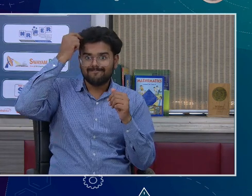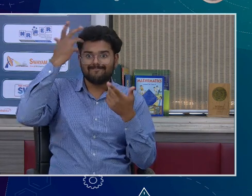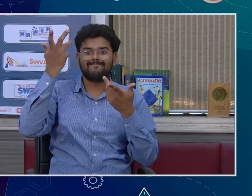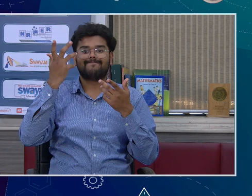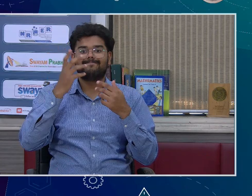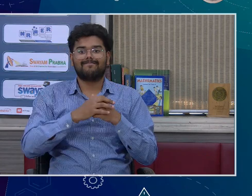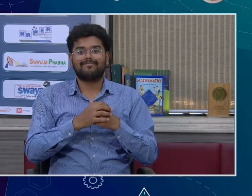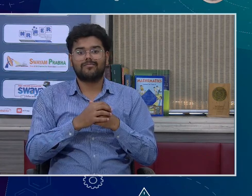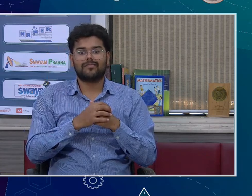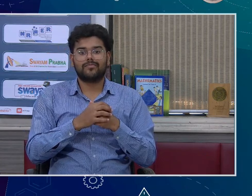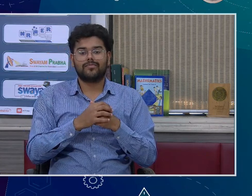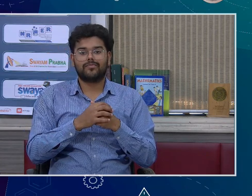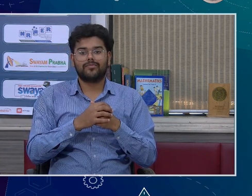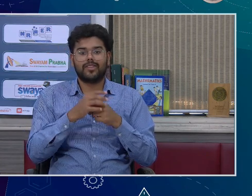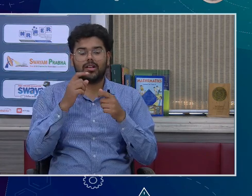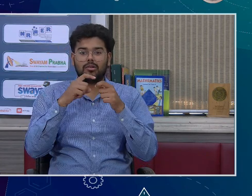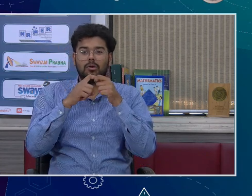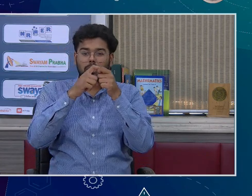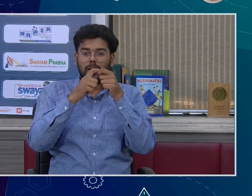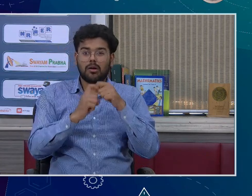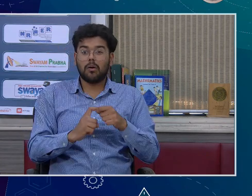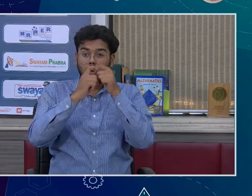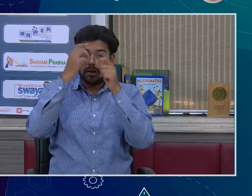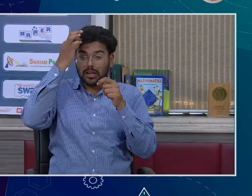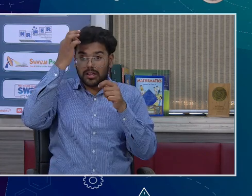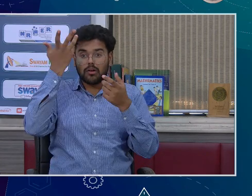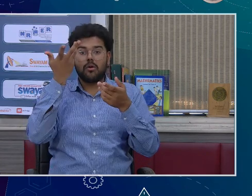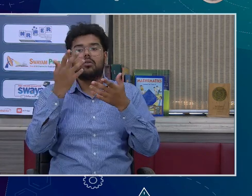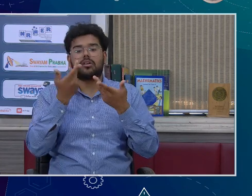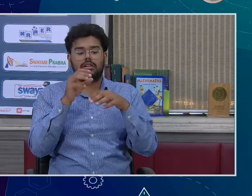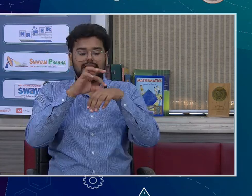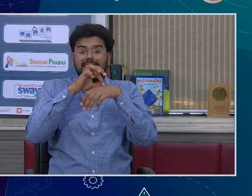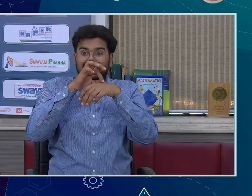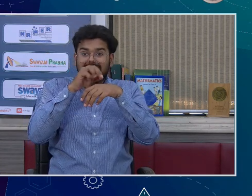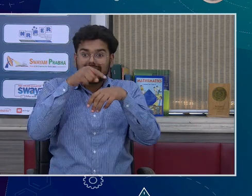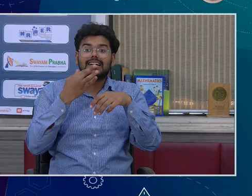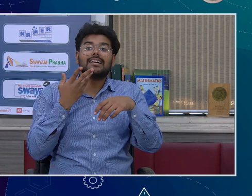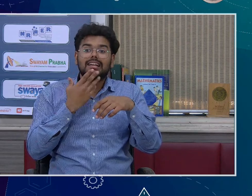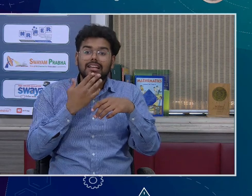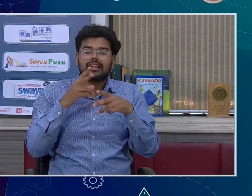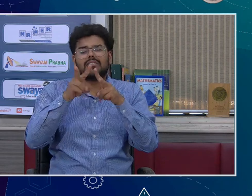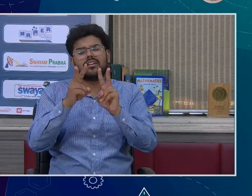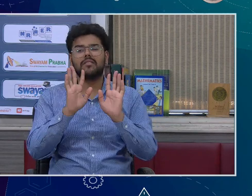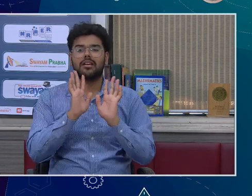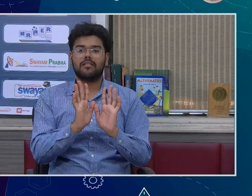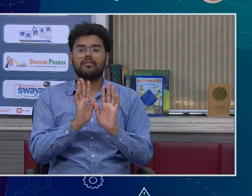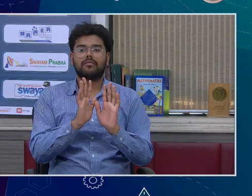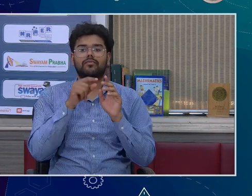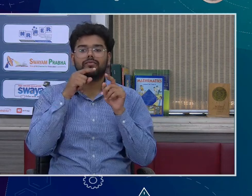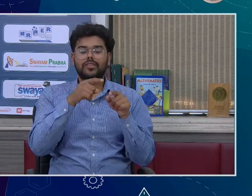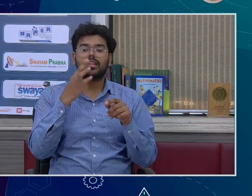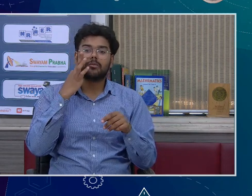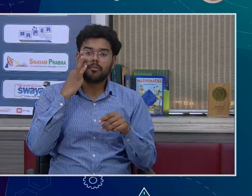हेयर काइंड ऑफ क्वालिटी और मे बी द स्किन टोन इज डिफरेंट. सो इट्स इम्पोर्टेंट टू सी